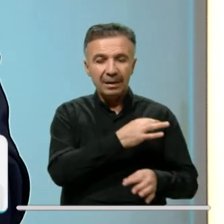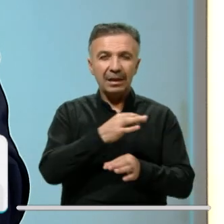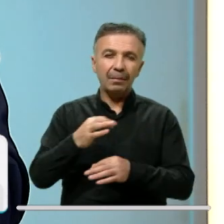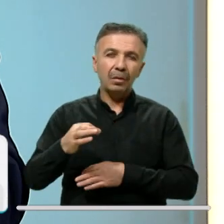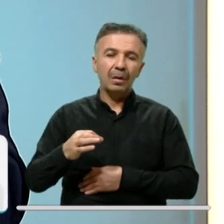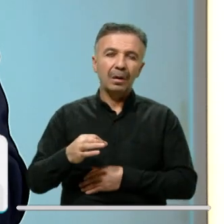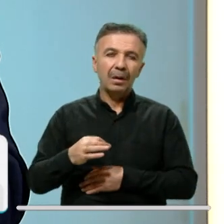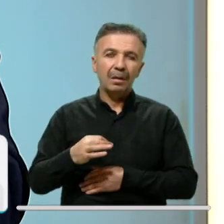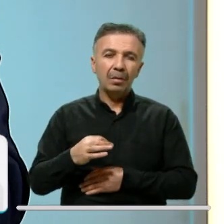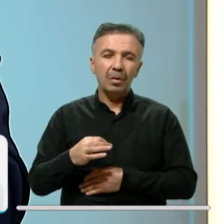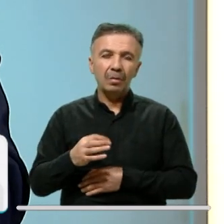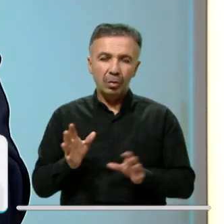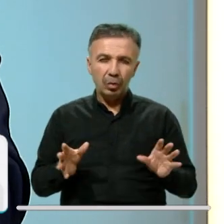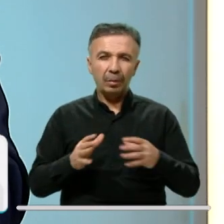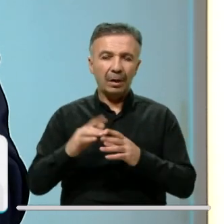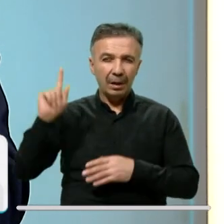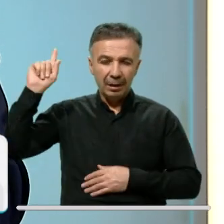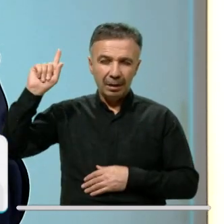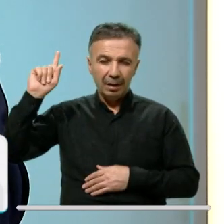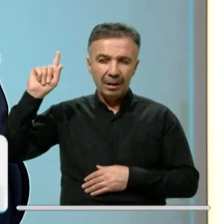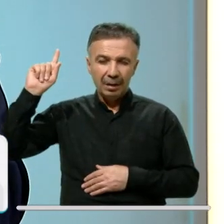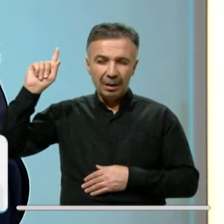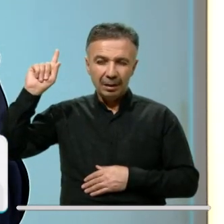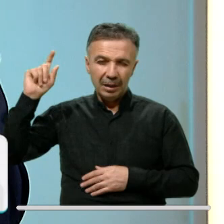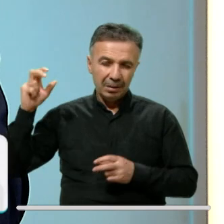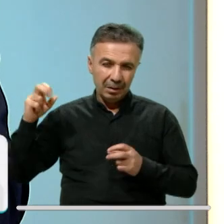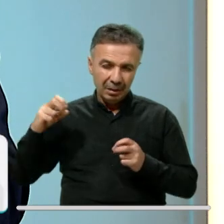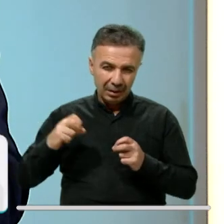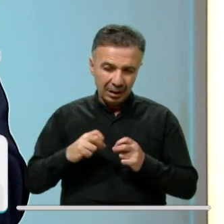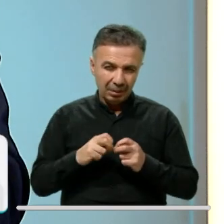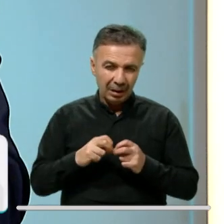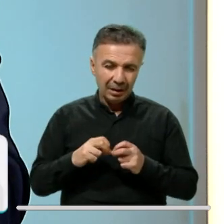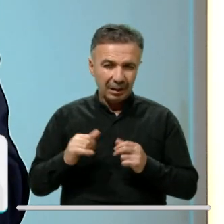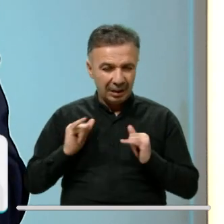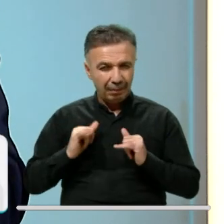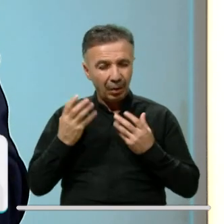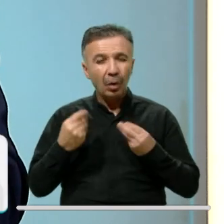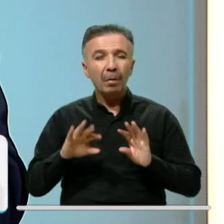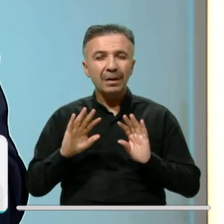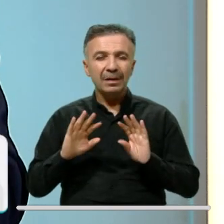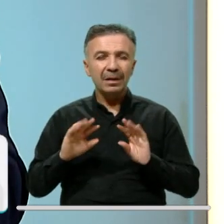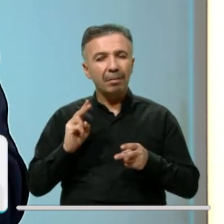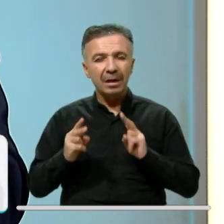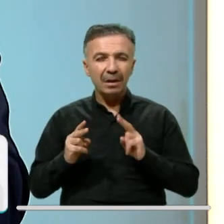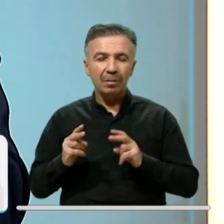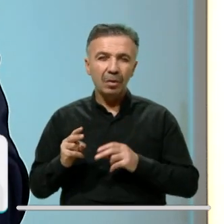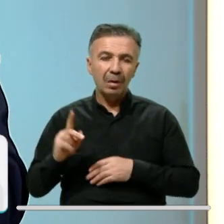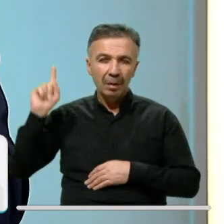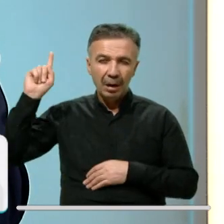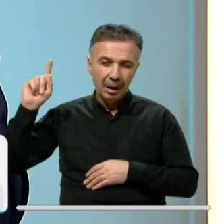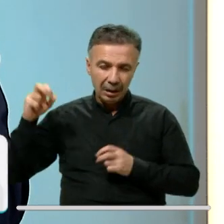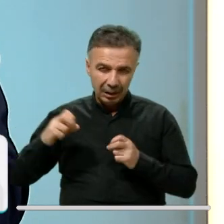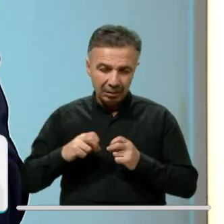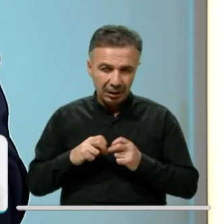tesbihatı belki yapmakta gevşeklik gösterirler, tembellik yaparlar diye. Bazen de bu tesbihatı belki iyi